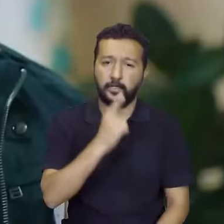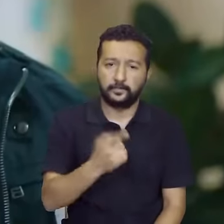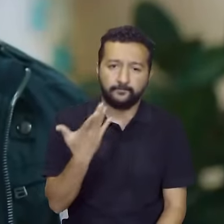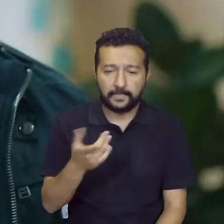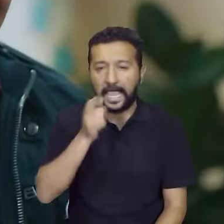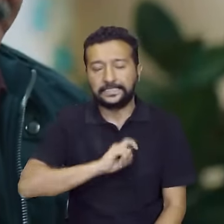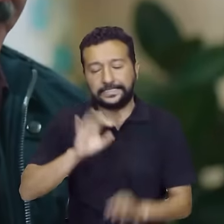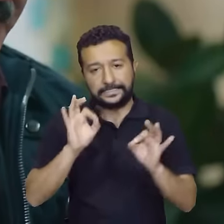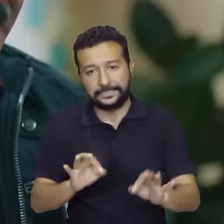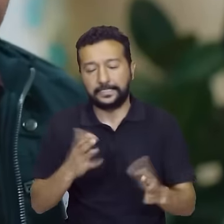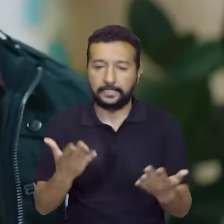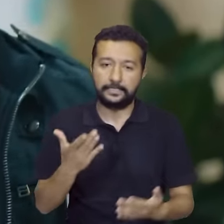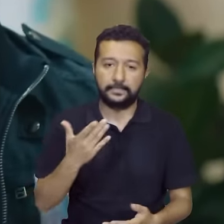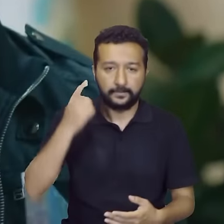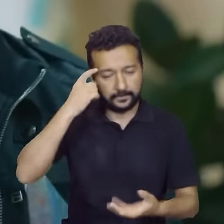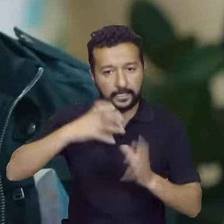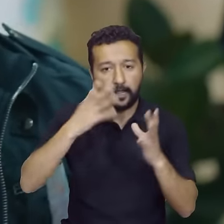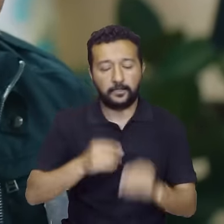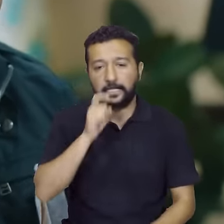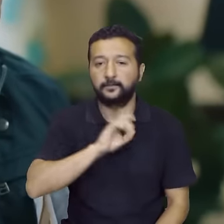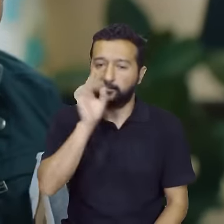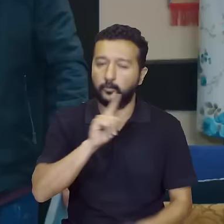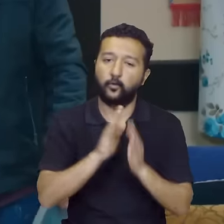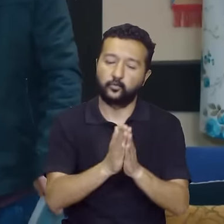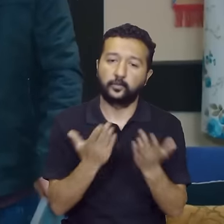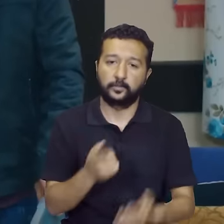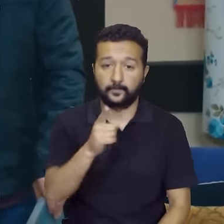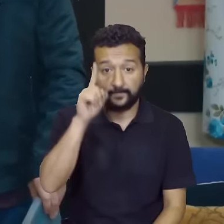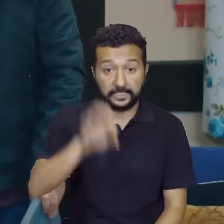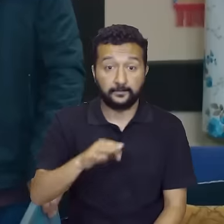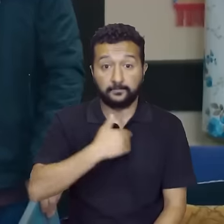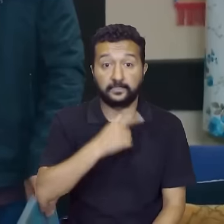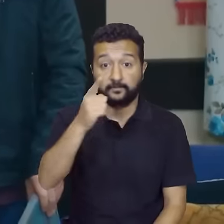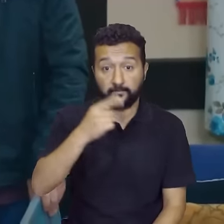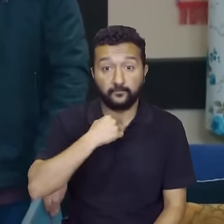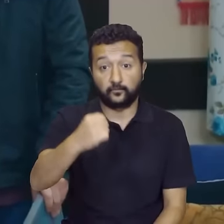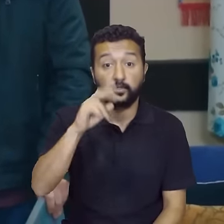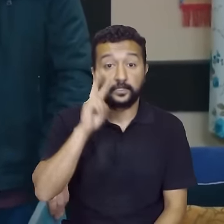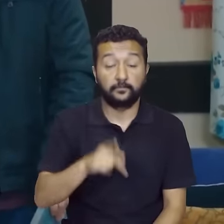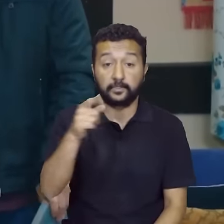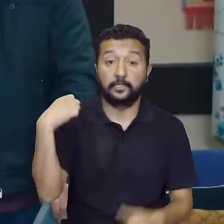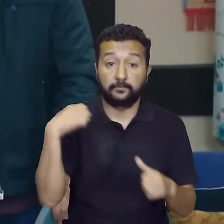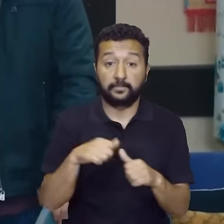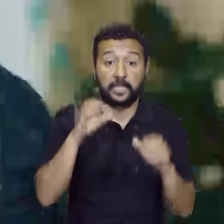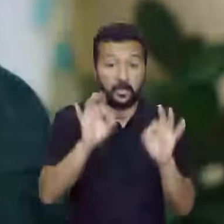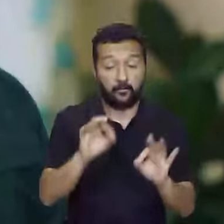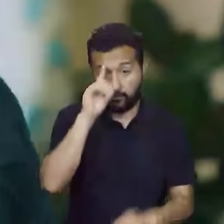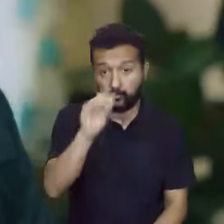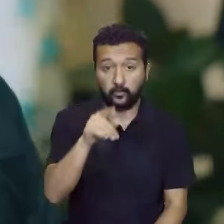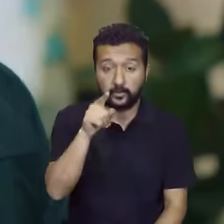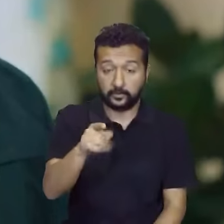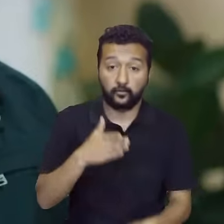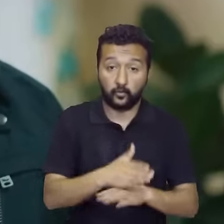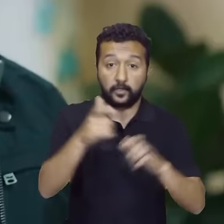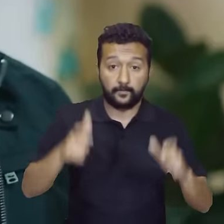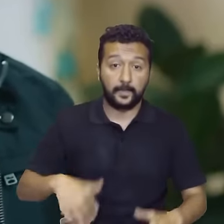amaç sapması yaşadım hayatım ya. Hep ezeyandan oluyor vallahi, özür dilerim. Vallahi şimdi ben sana bir saparım, bir daha da çıkaramazsın ha.